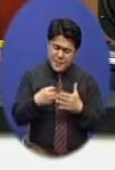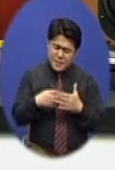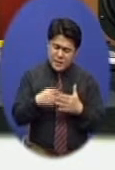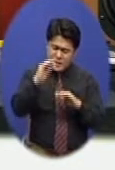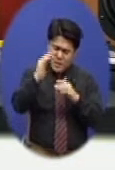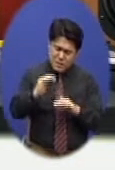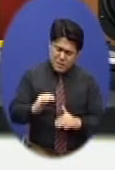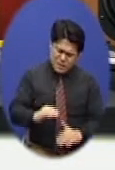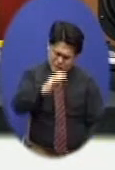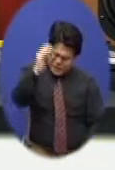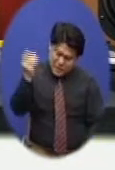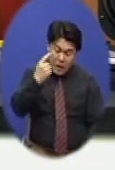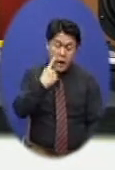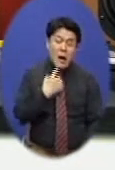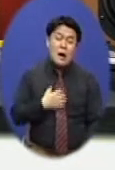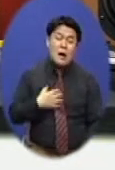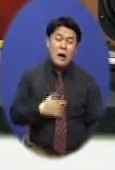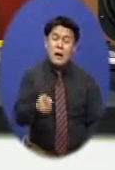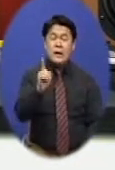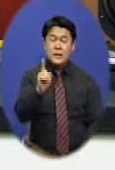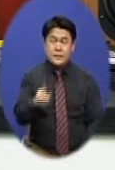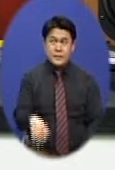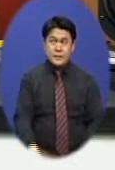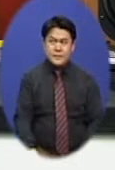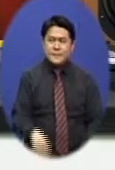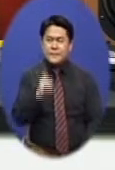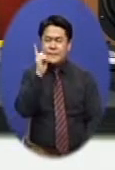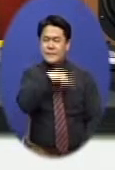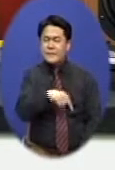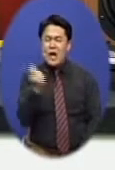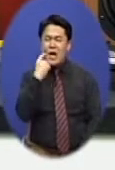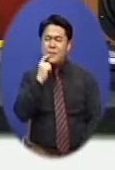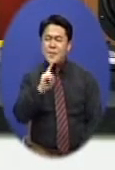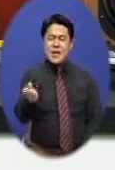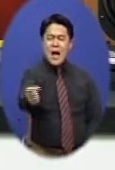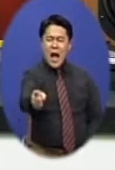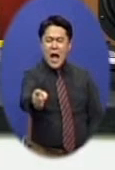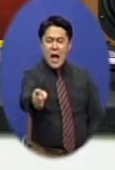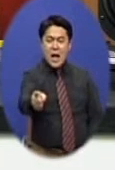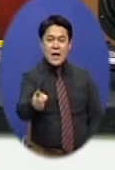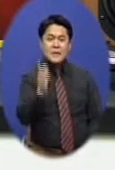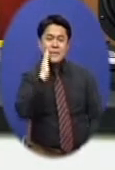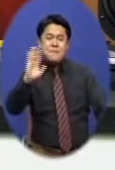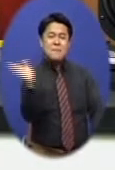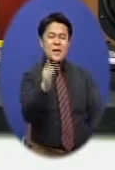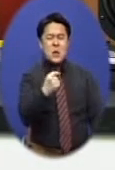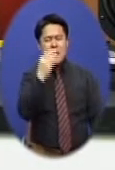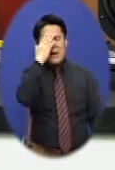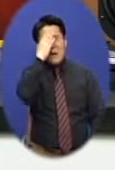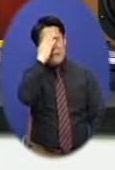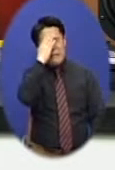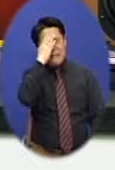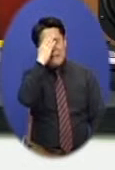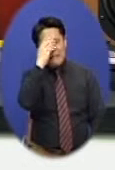슬퍼요. 끝까지요. 이 나쁜 거짓쟁이 할 때는 꼭 그냥 땀이라도 뗄 것 같은 네.